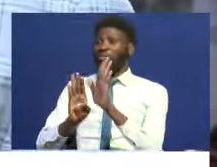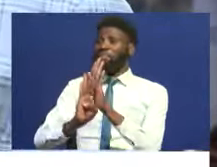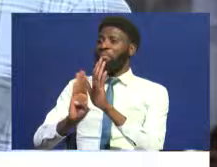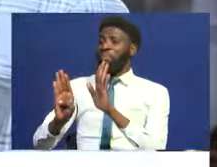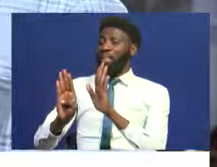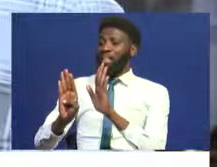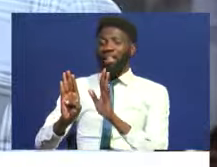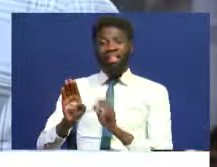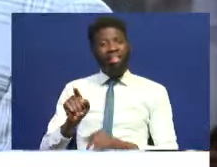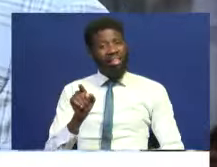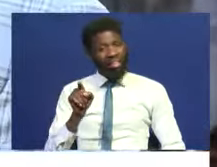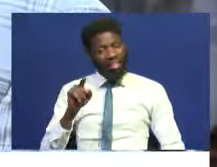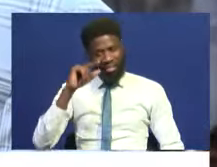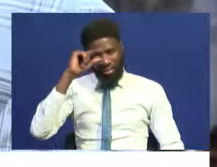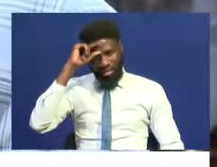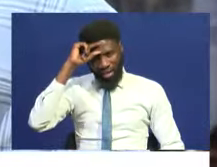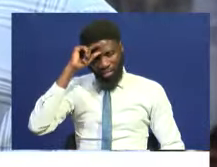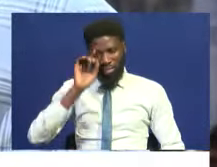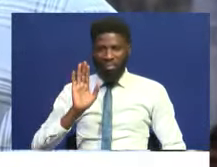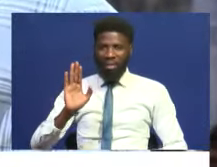ndio mizizi ya serikali.